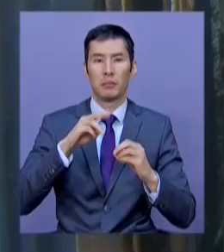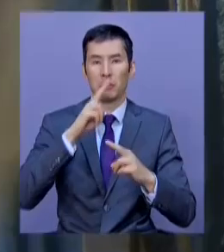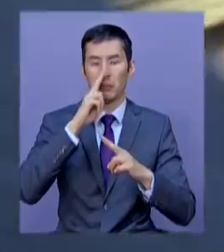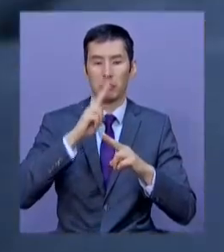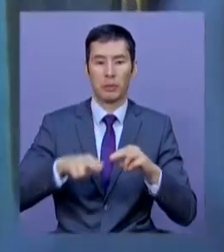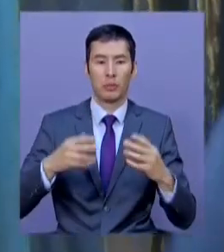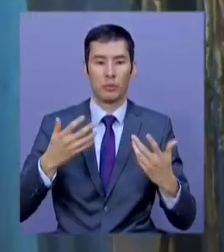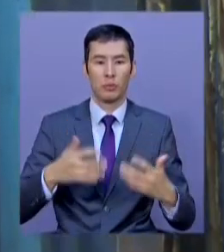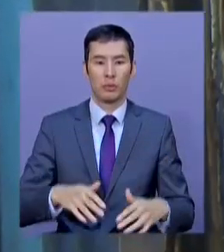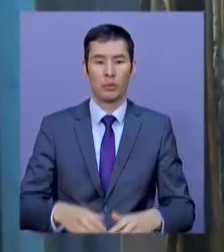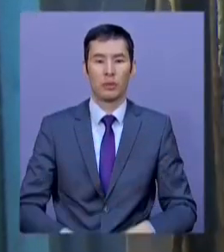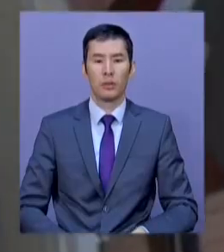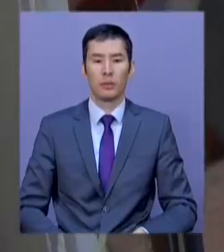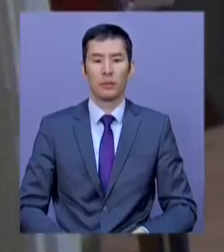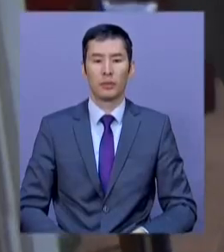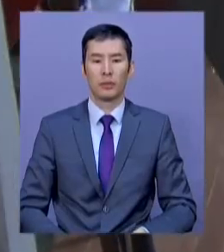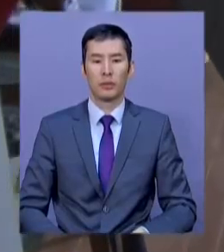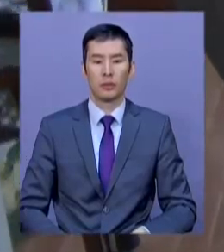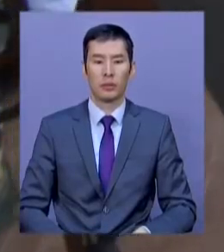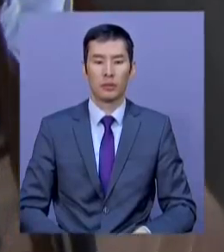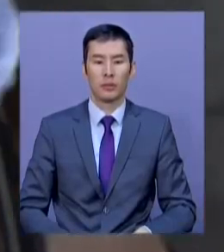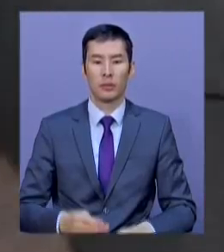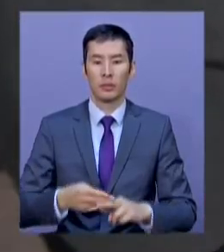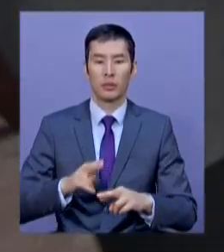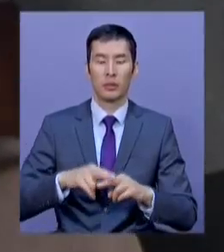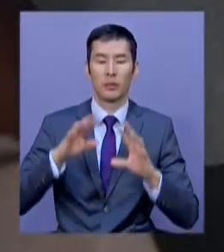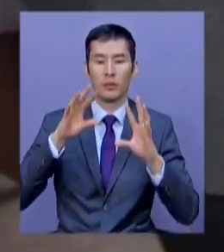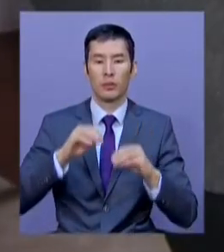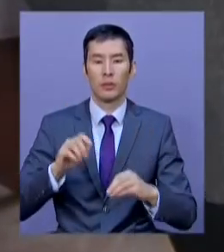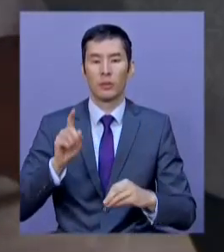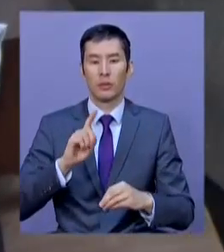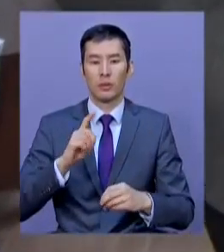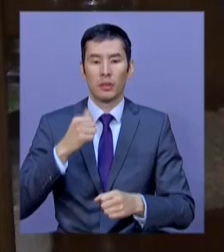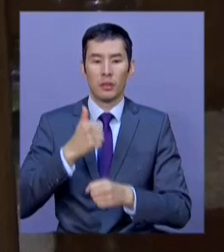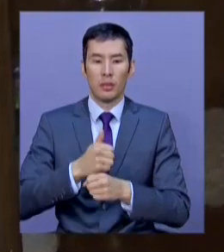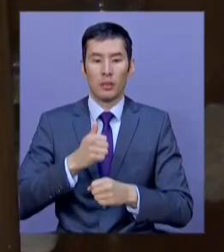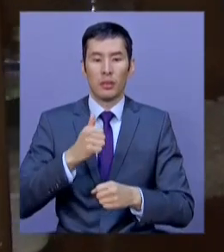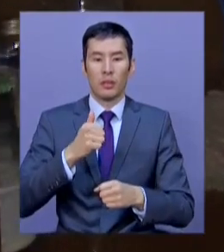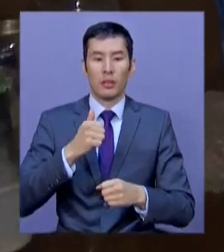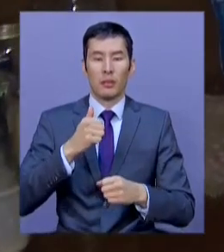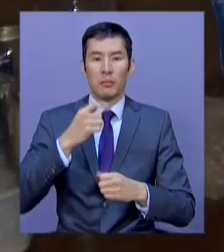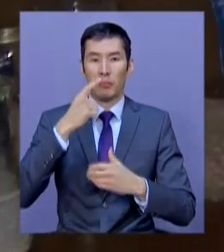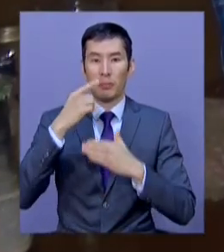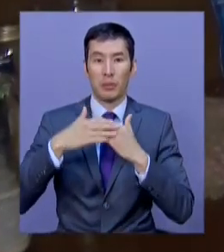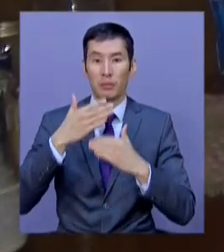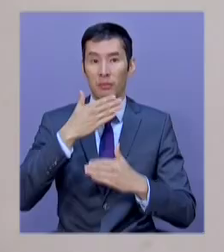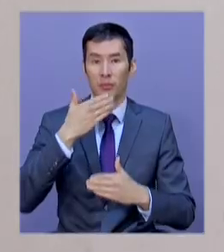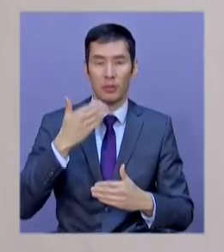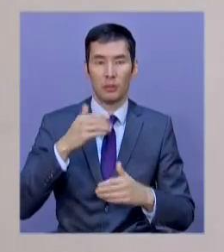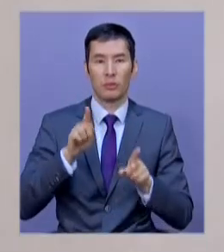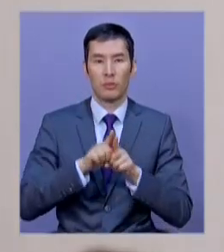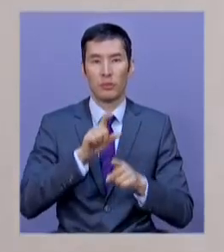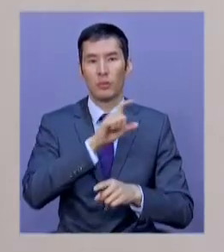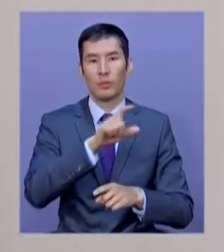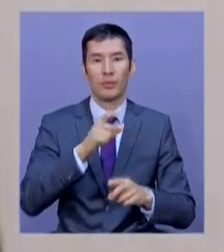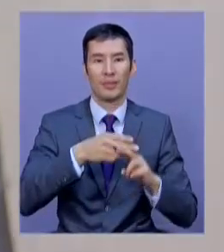кетті деген өкпе ренші де жоқ емес. Бәрінен де қуаныш пен қайғыда жаныңда демеу болатын жақыныңның болмағаны жабырқатады дейді.